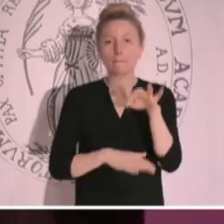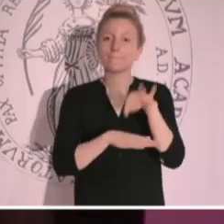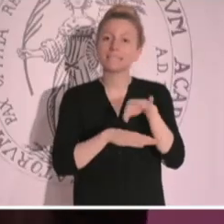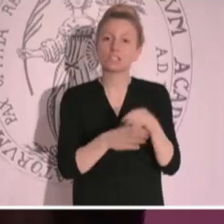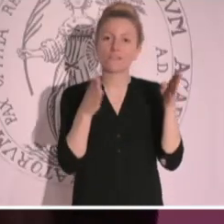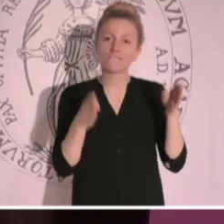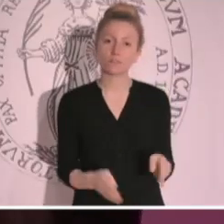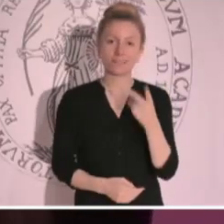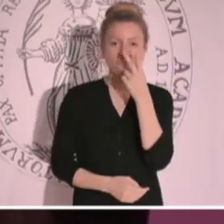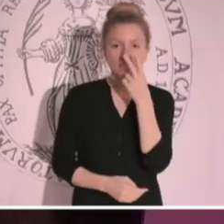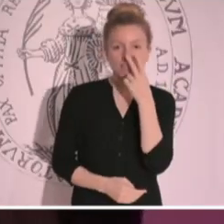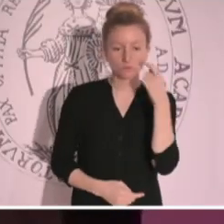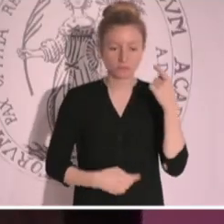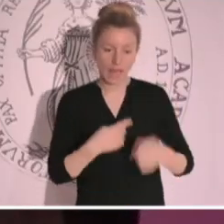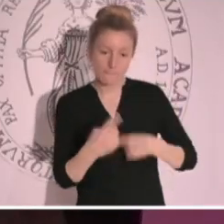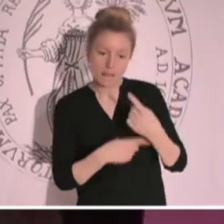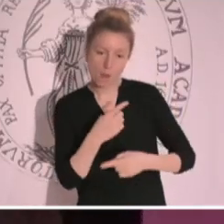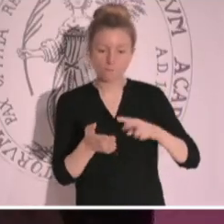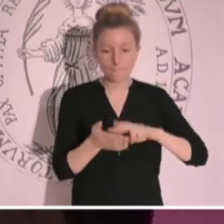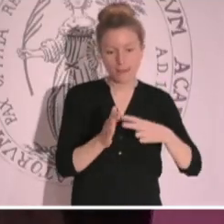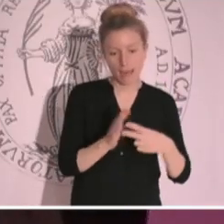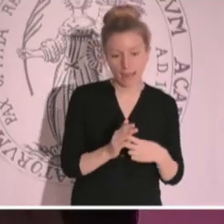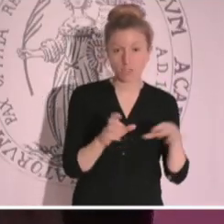Studierenden insgesamt zu erleichtern? Also Ihre